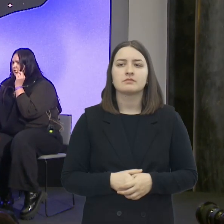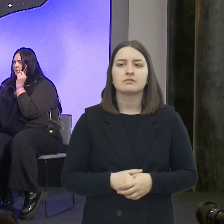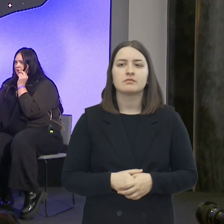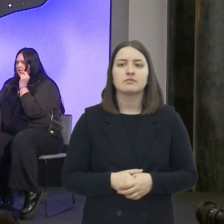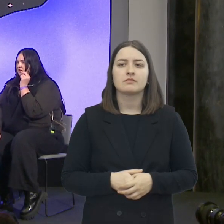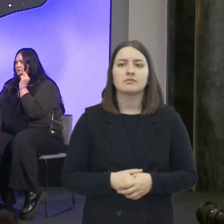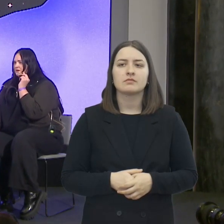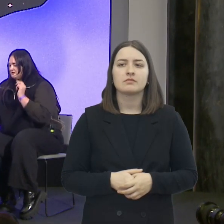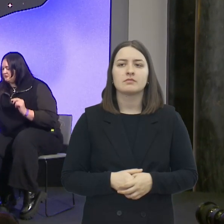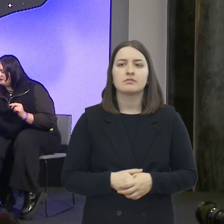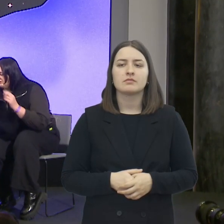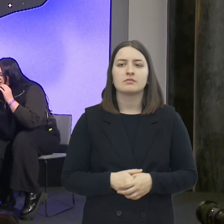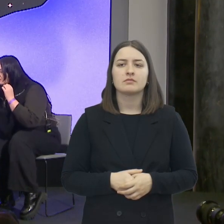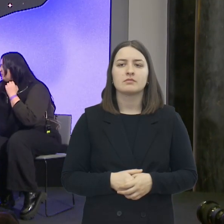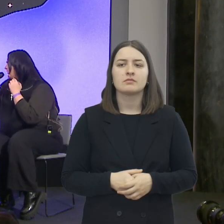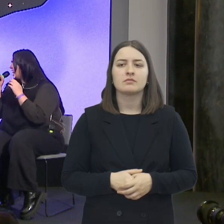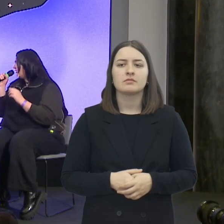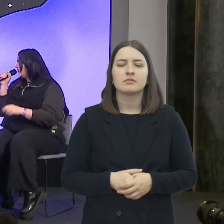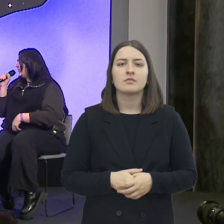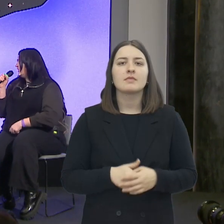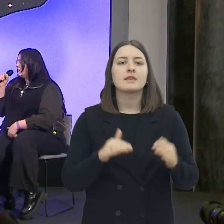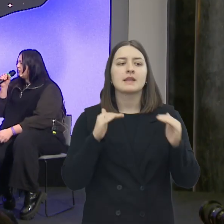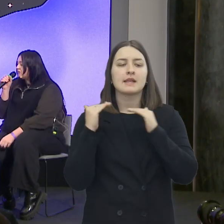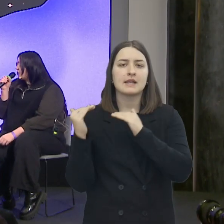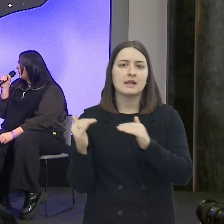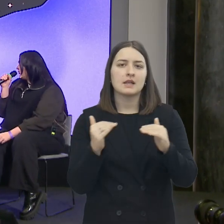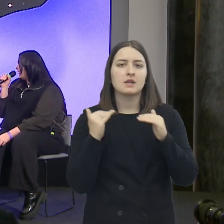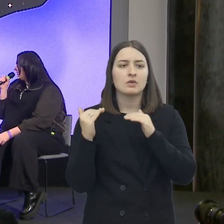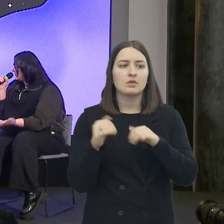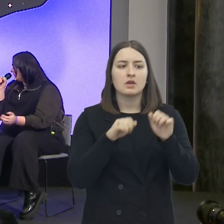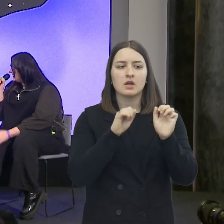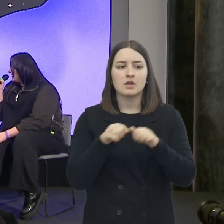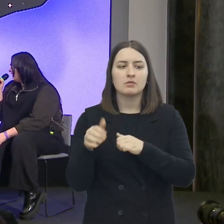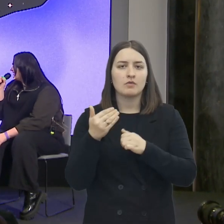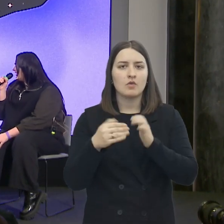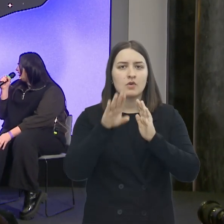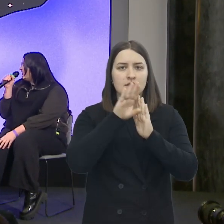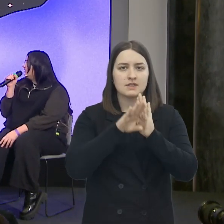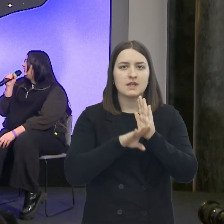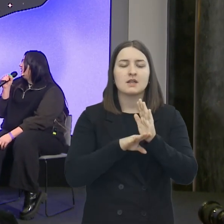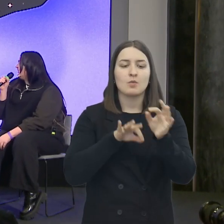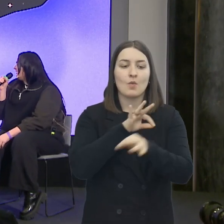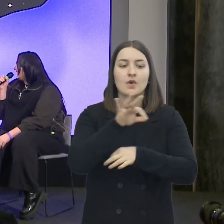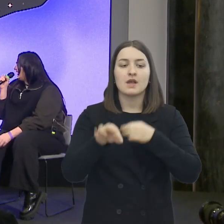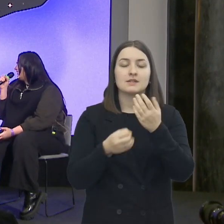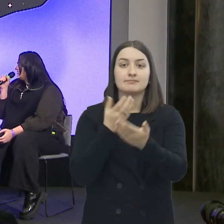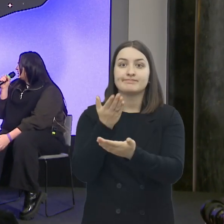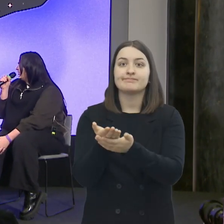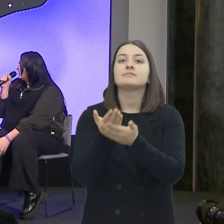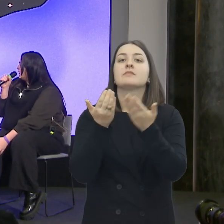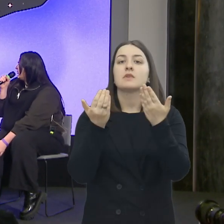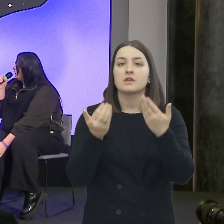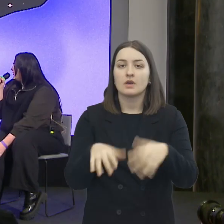Lygių galimybių įstatymas jau, įstatymo projektas jau yra ant stalo. Gal